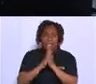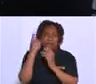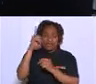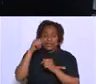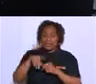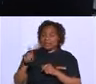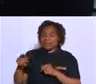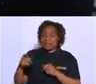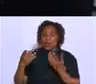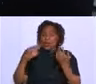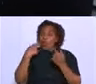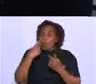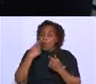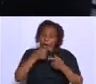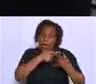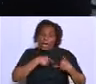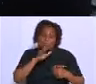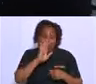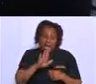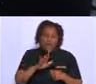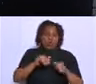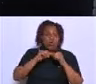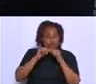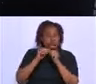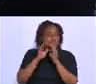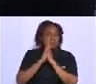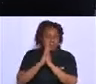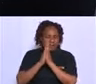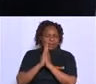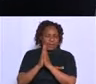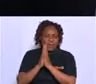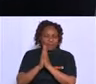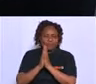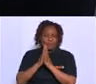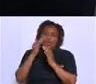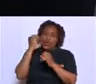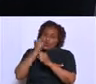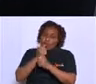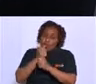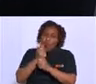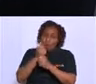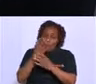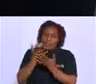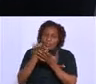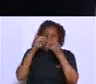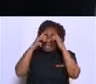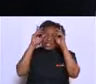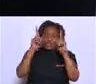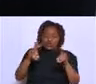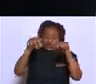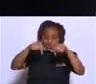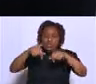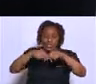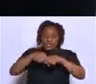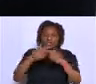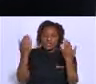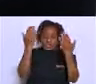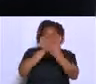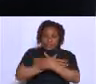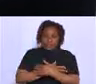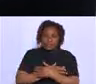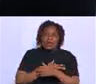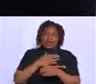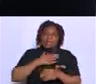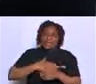wanaojitoa ndani ya moyo wako. Endelea kuomba, endelea kuomba. Fanya maamuzi usiku wa leo. Njoo hapa mbele sasa. Njoo